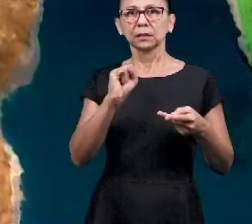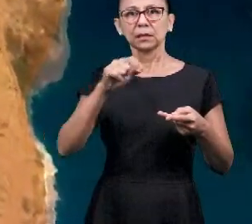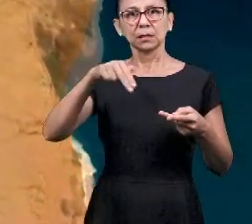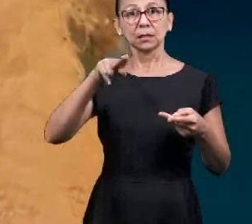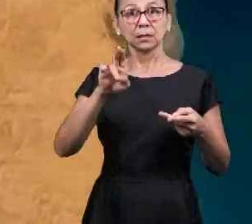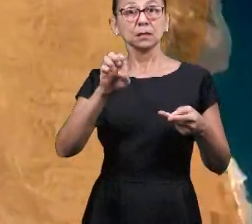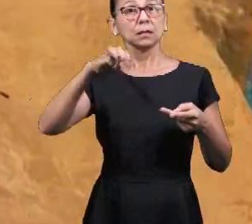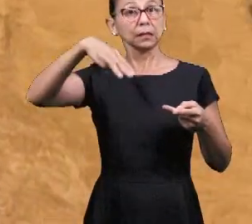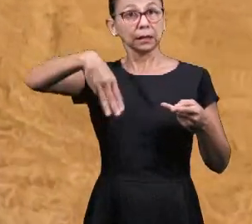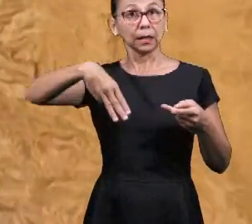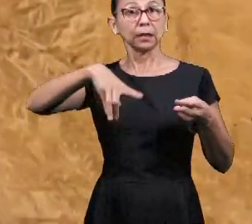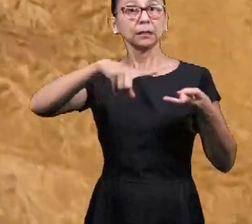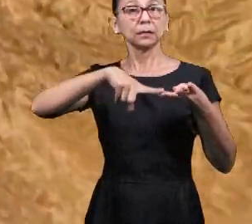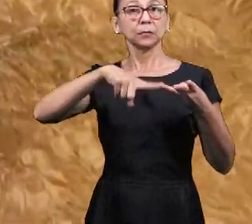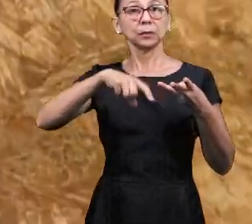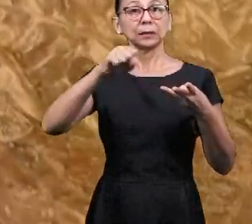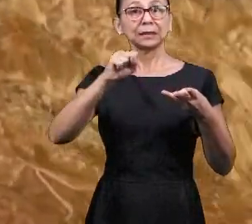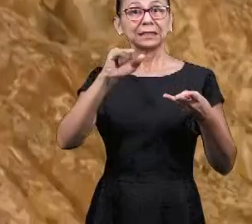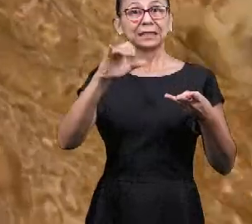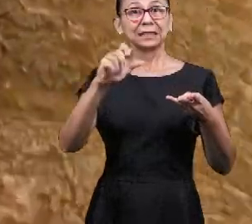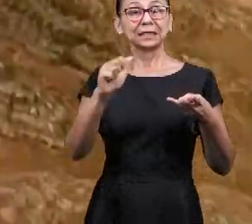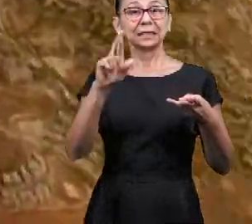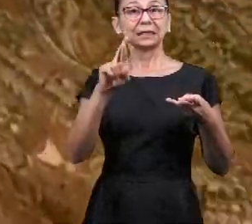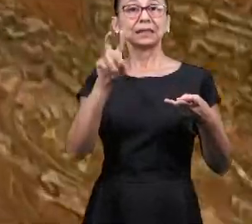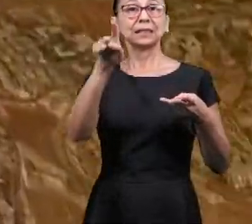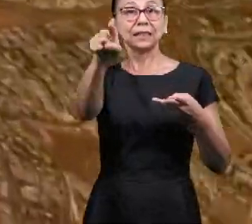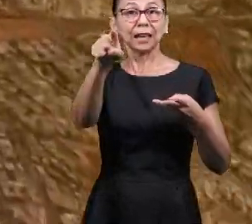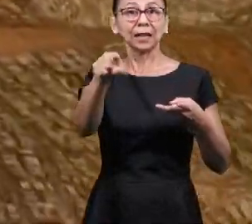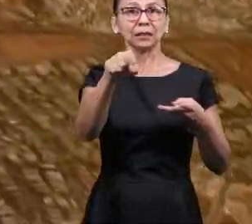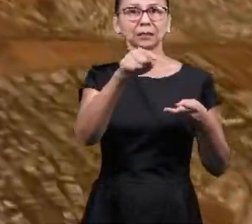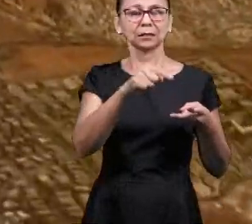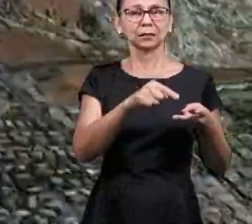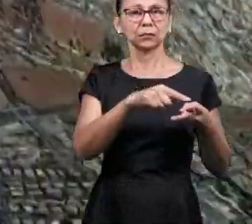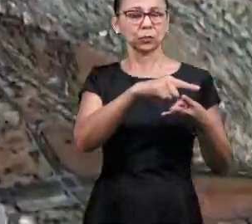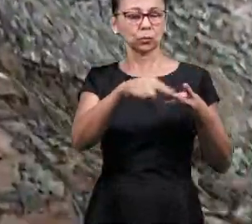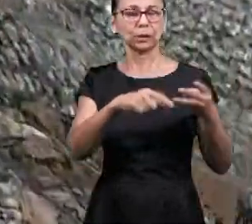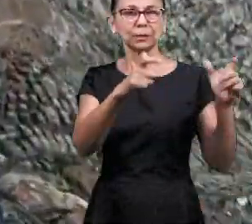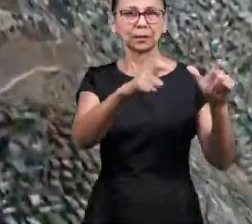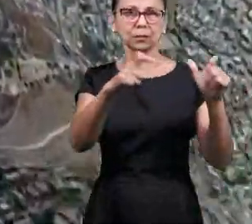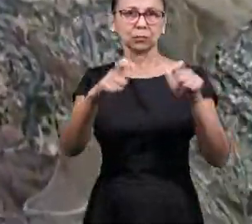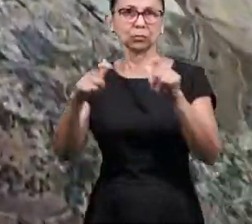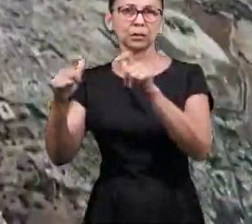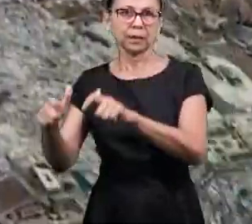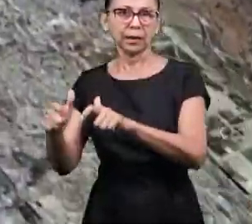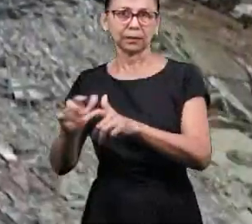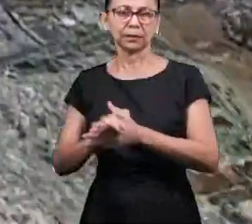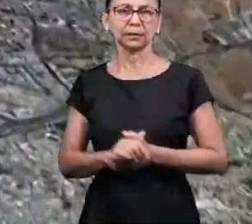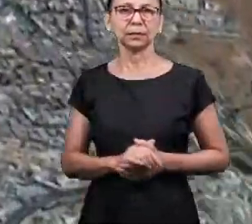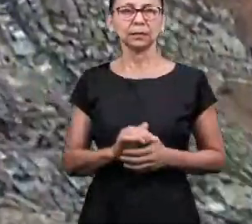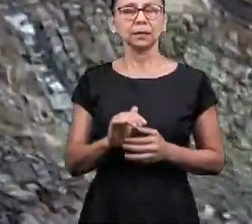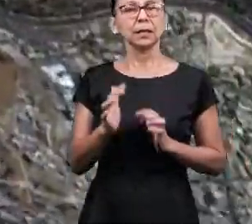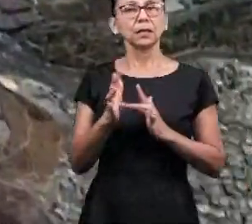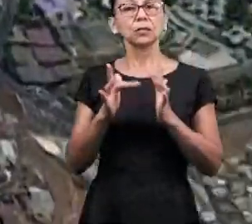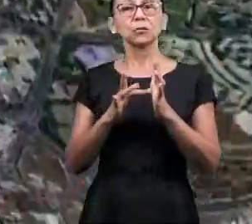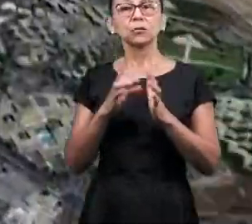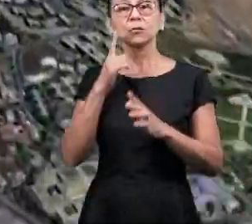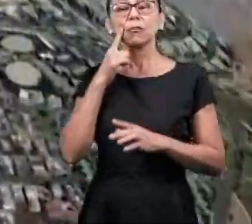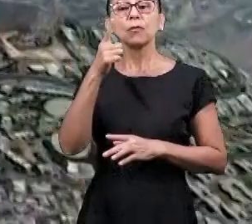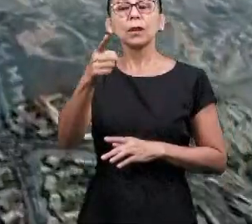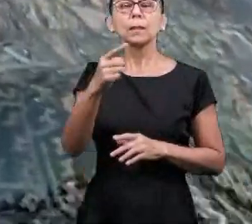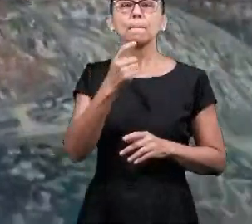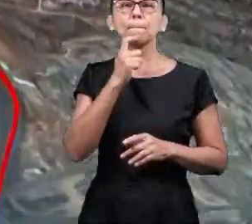Nous allons maintenant parcourir ce trajet en nous approchant un peu plus. Nous allons faire le parcours